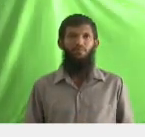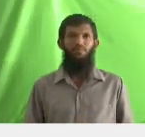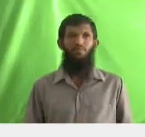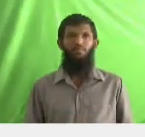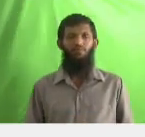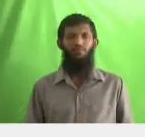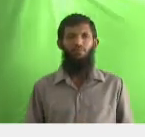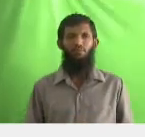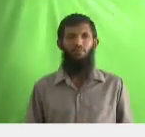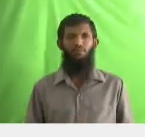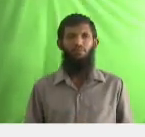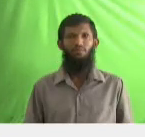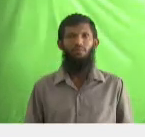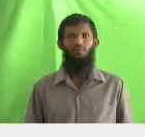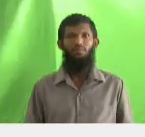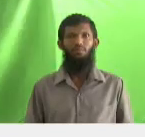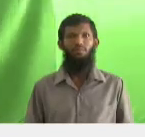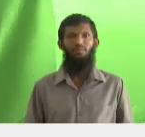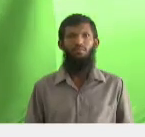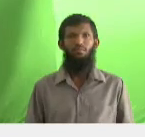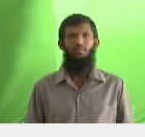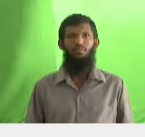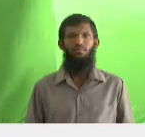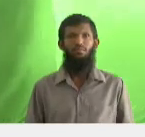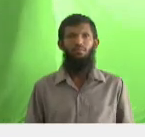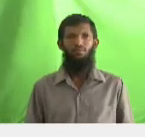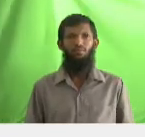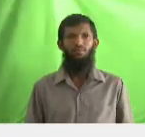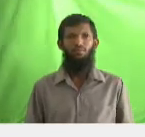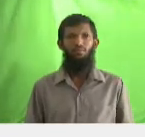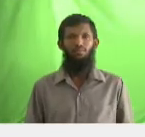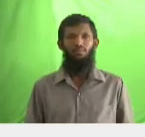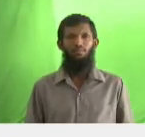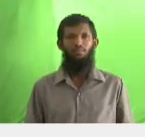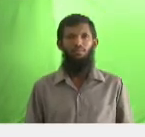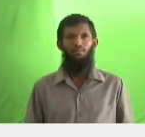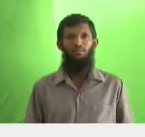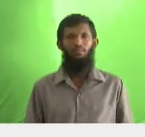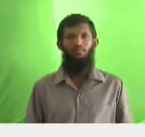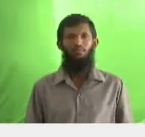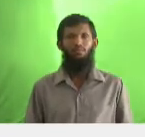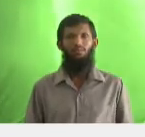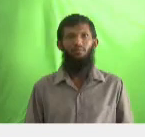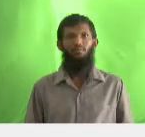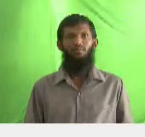وَلْتَنْظُرْ نَفْسٌ مَّا قَدَّمَتْ لِغَدٍ وَاتَّقُوا